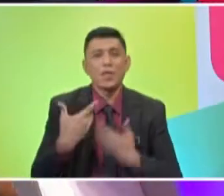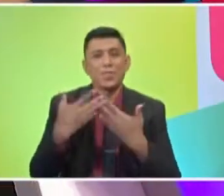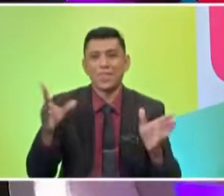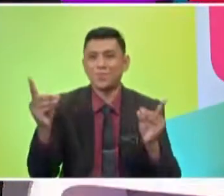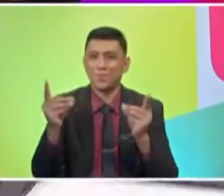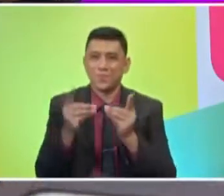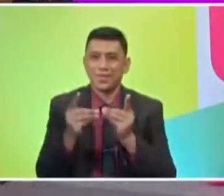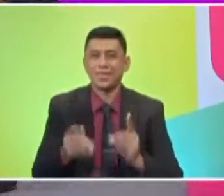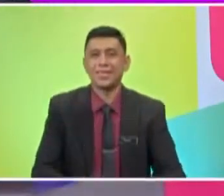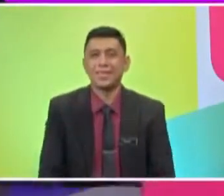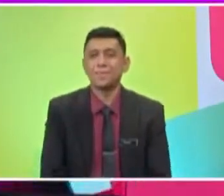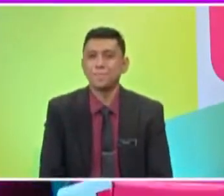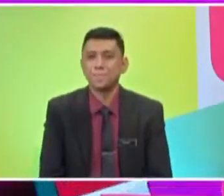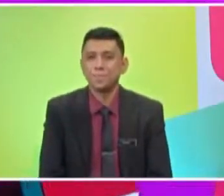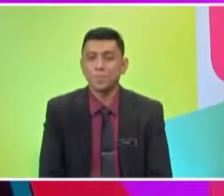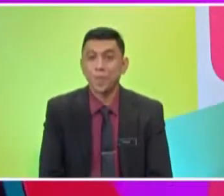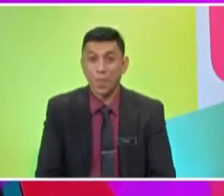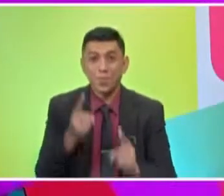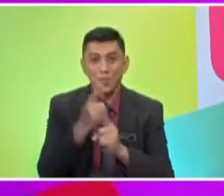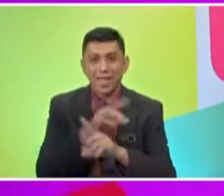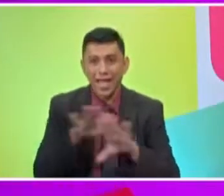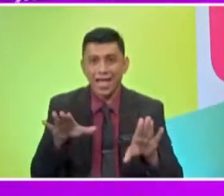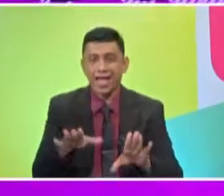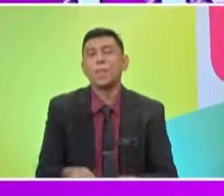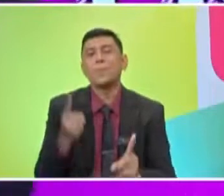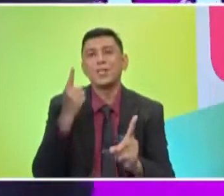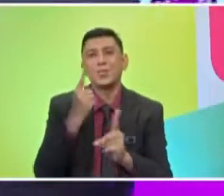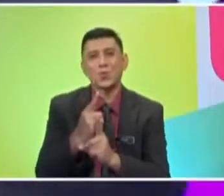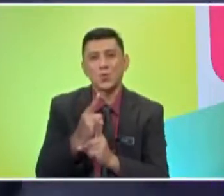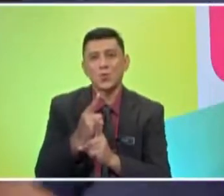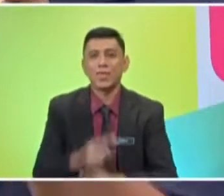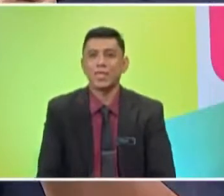pun. Betul kan kawan-kawan? Betul.